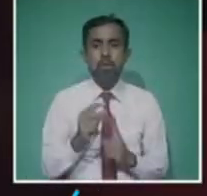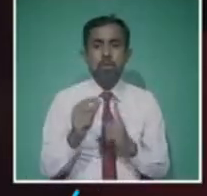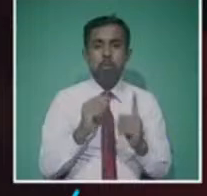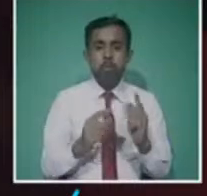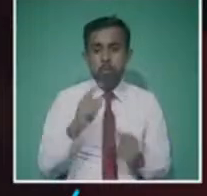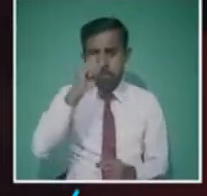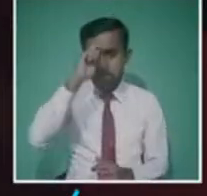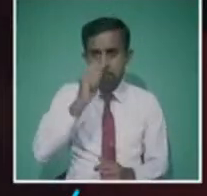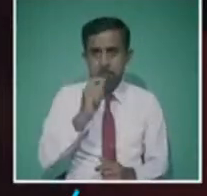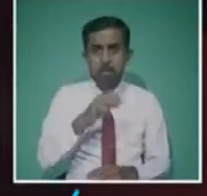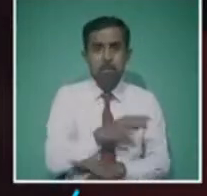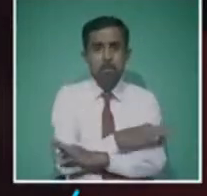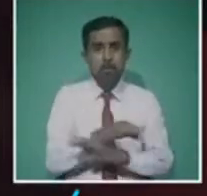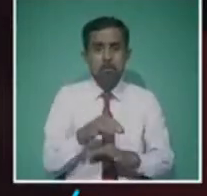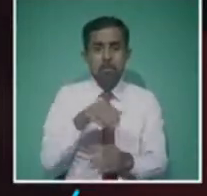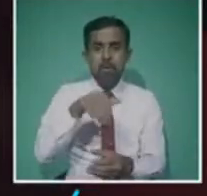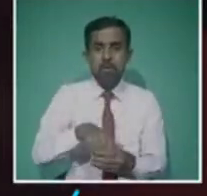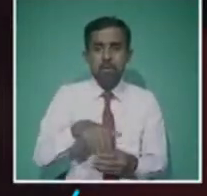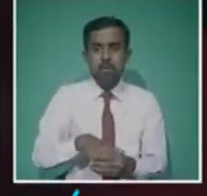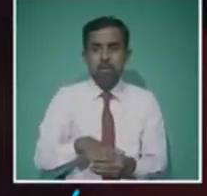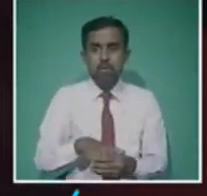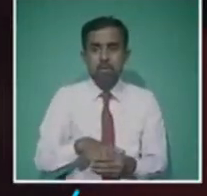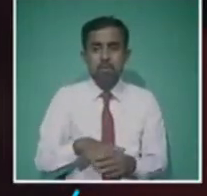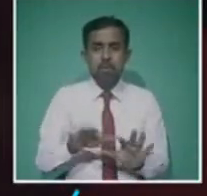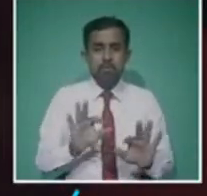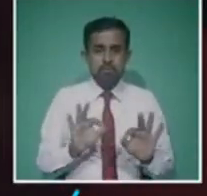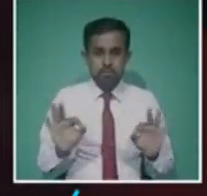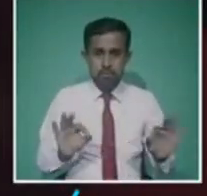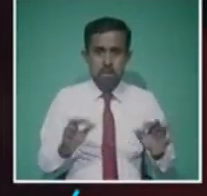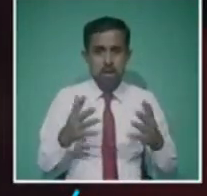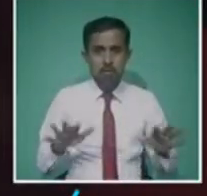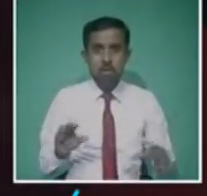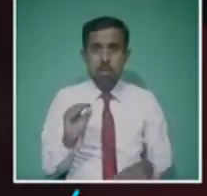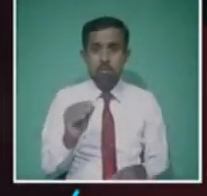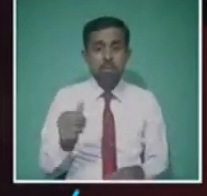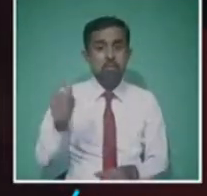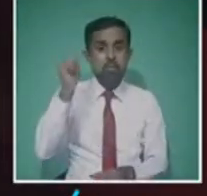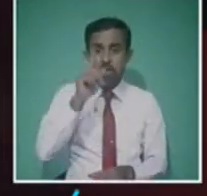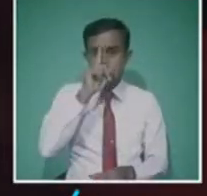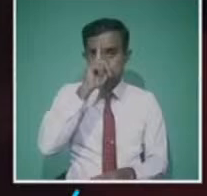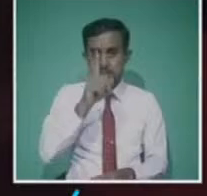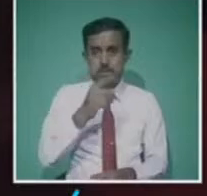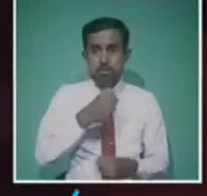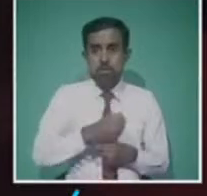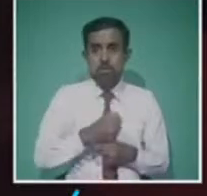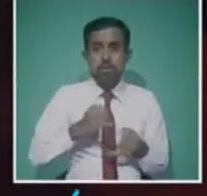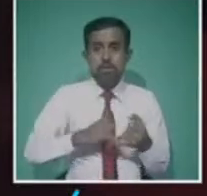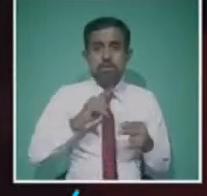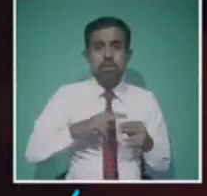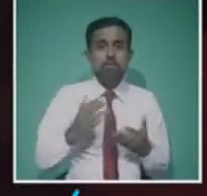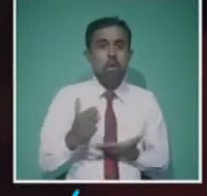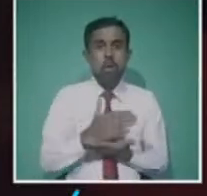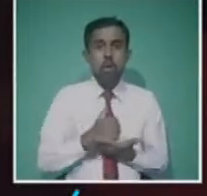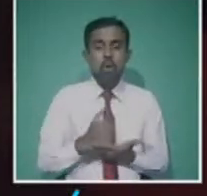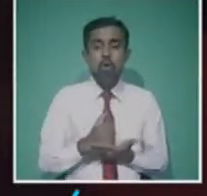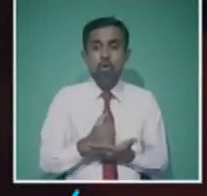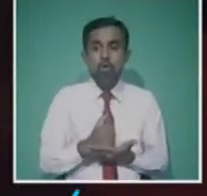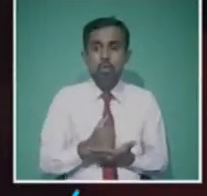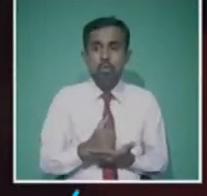මන්ත්‍රීතුමනි මේ ක්‍රමවේදයේ හරහා අපි යම් කලමනාකරණයක් කරා. නමුත් පහුගිය සතියේ වෙනකන් රාජ්‍ය සේවයේ සියලු දෙනා